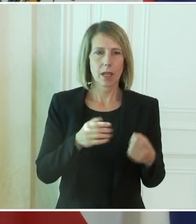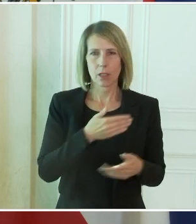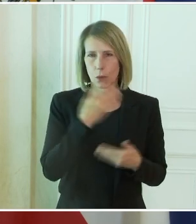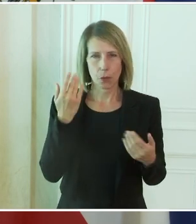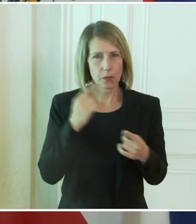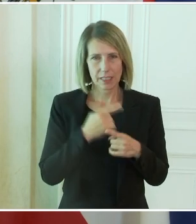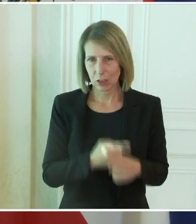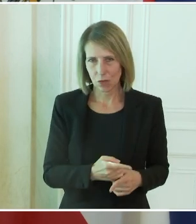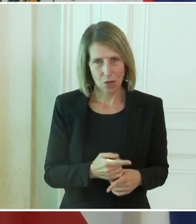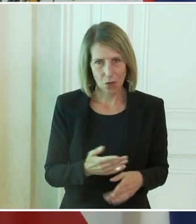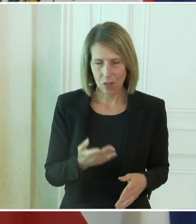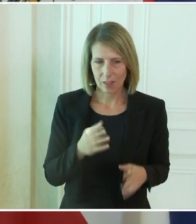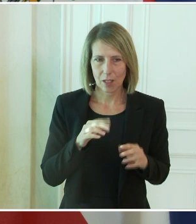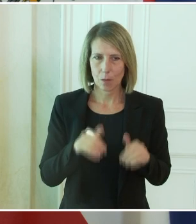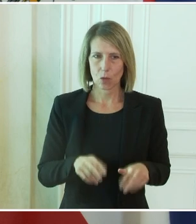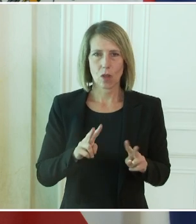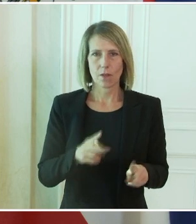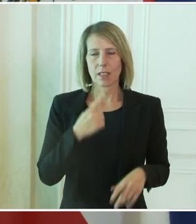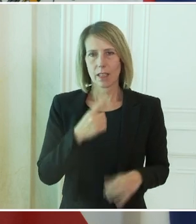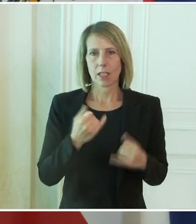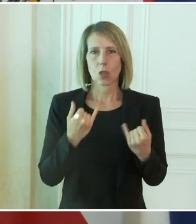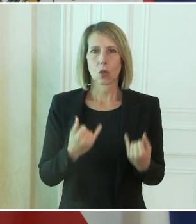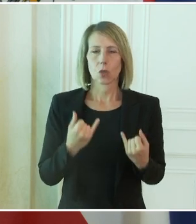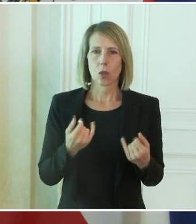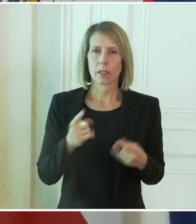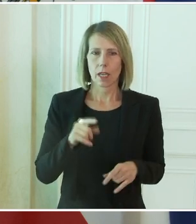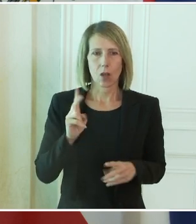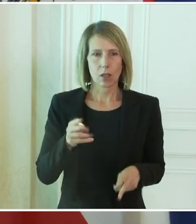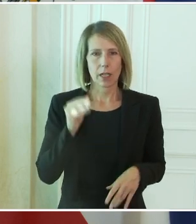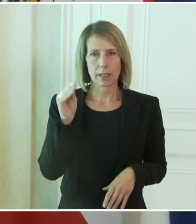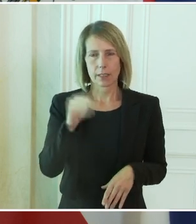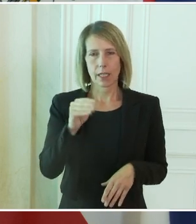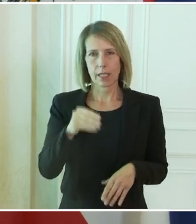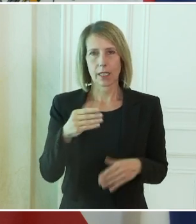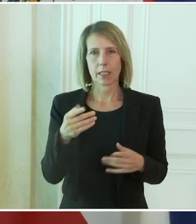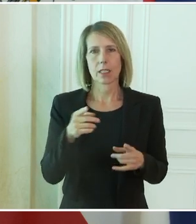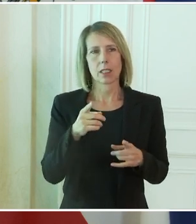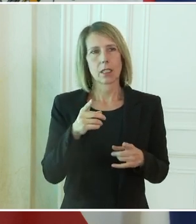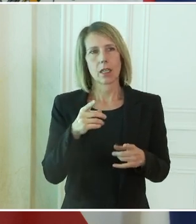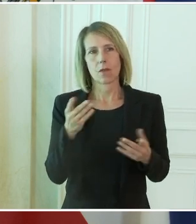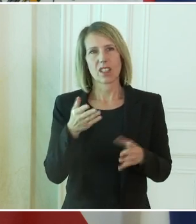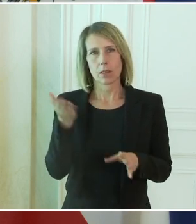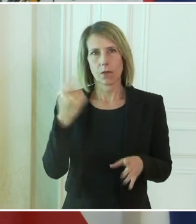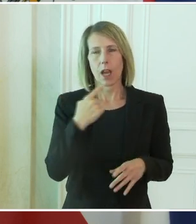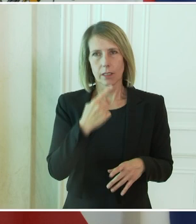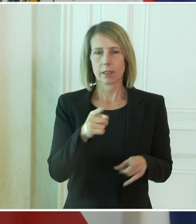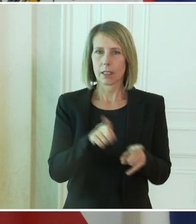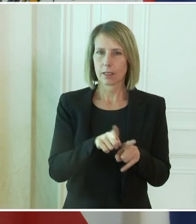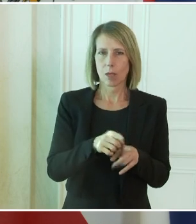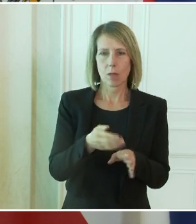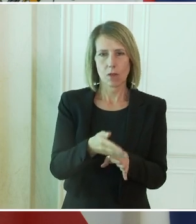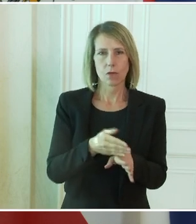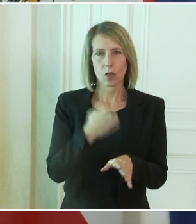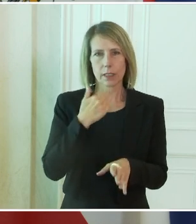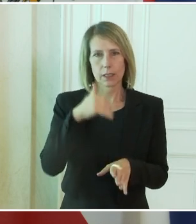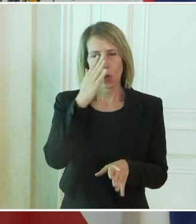habe. Und zum Zweiten sage ich Ihnen, dass ich weiterhin davon ausgehe und damit zu dem stehe, was ich gesagt habe, dass vor dem Sommer keine